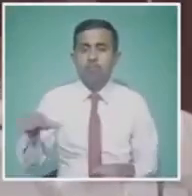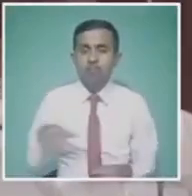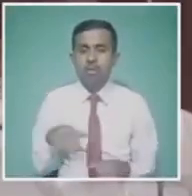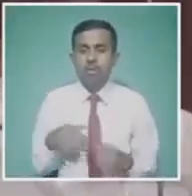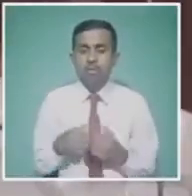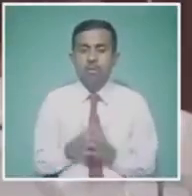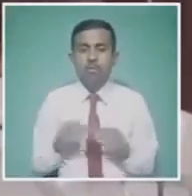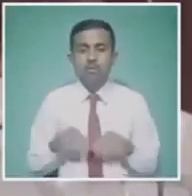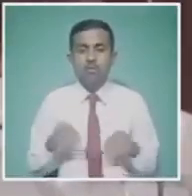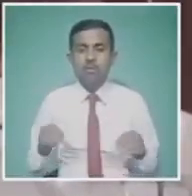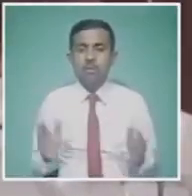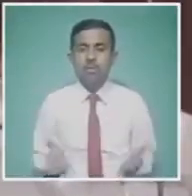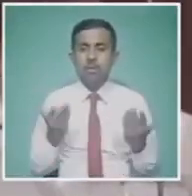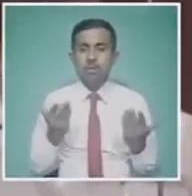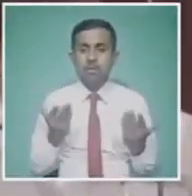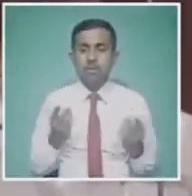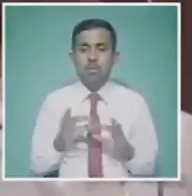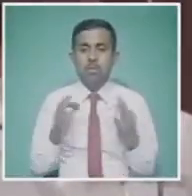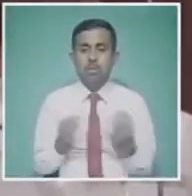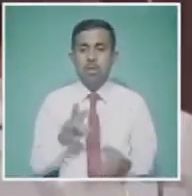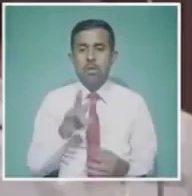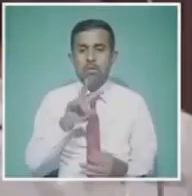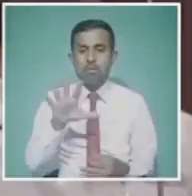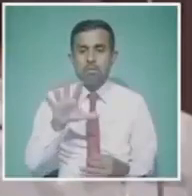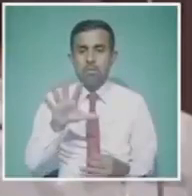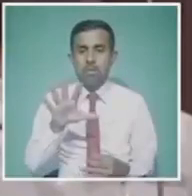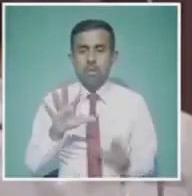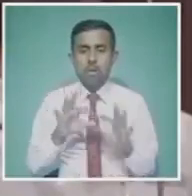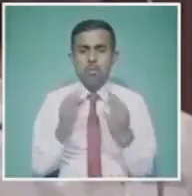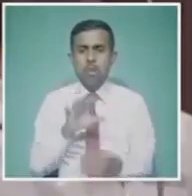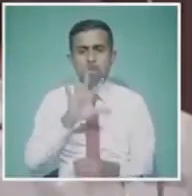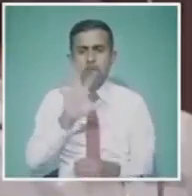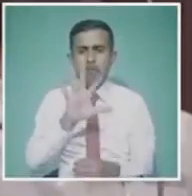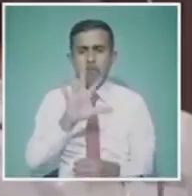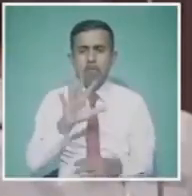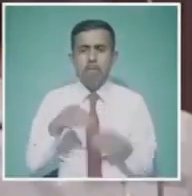இருந்தாங்க. இந்த 25 குடும்பங்களில் கிட்டத்தட்ட ஒரு 5 குடும்பங்கள் வந்து தோட்ட தொழிலாளர்கள்,